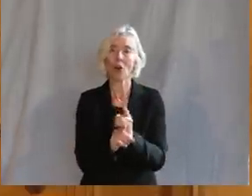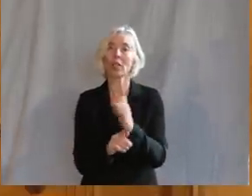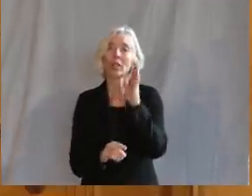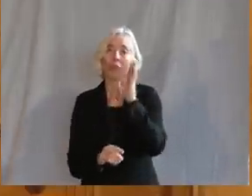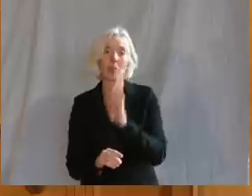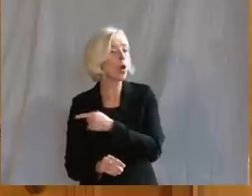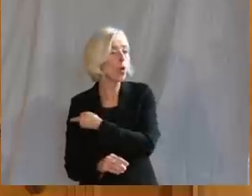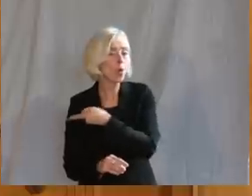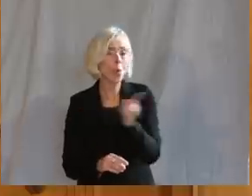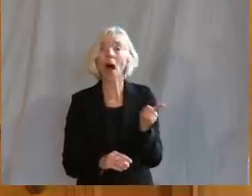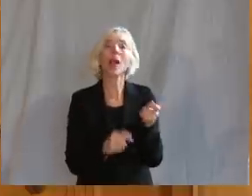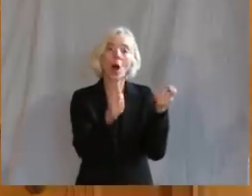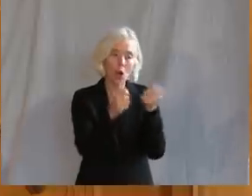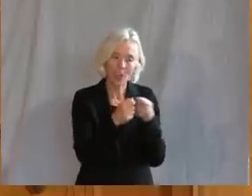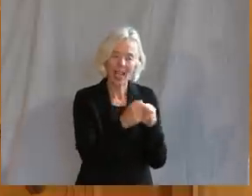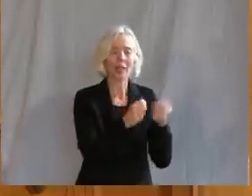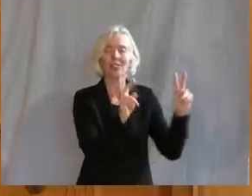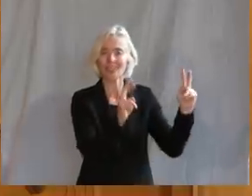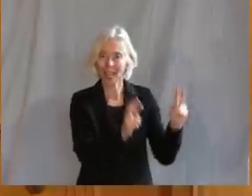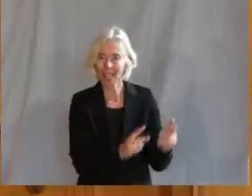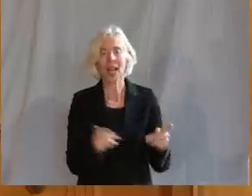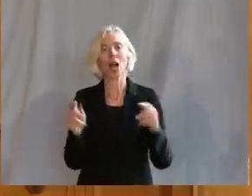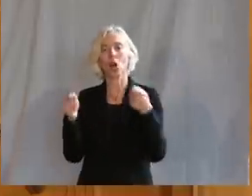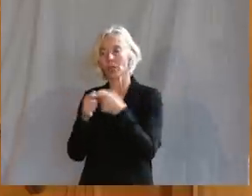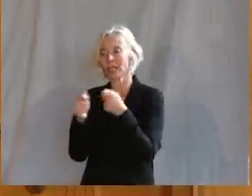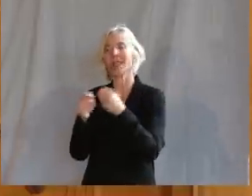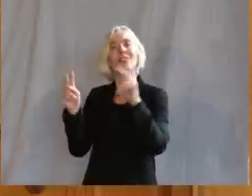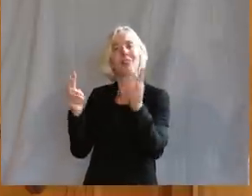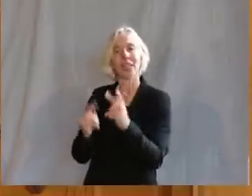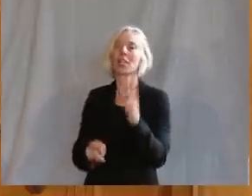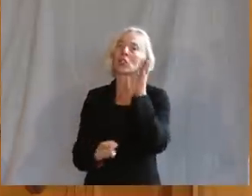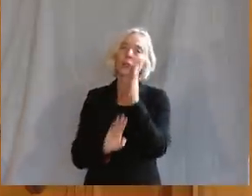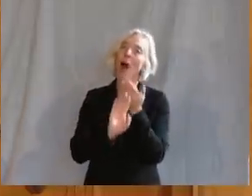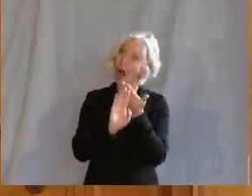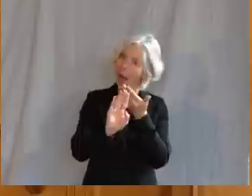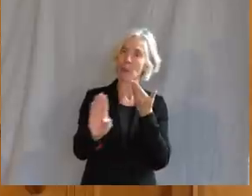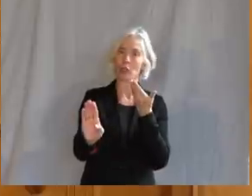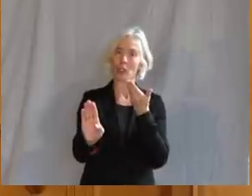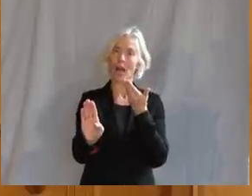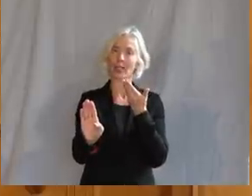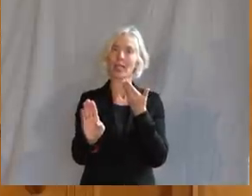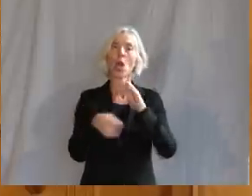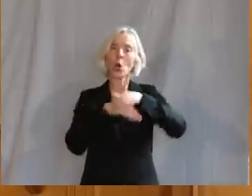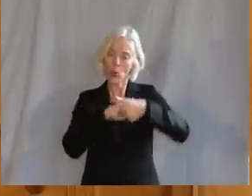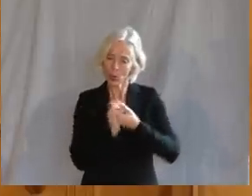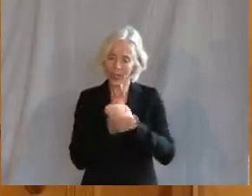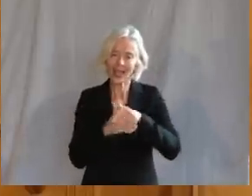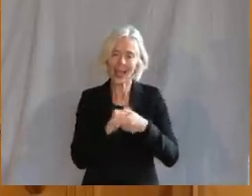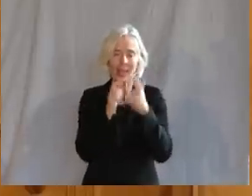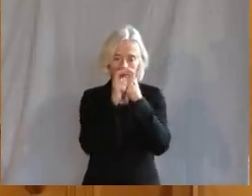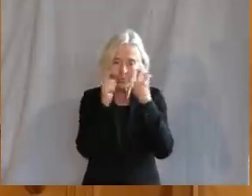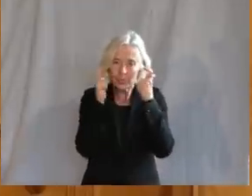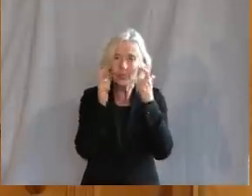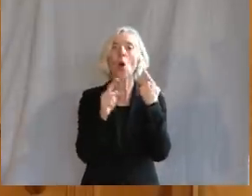Kitas, in den Schulen die Kontakte aufs Nötigste. Halten Sie Abstand, Hygiene, Alltagsmaske und Lüftenregeln